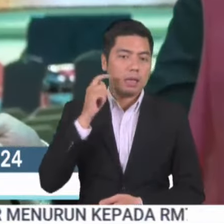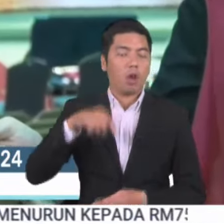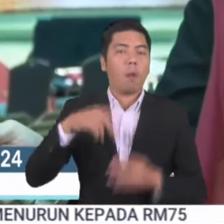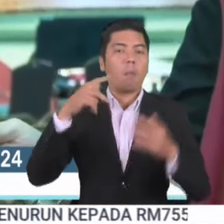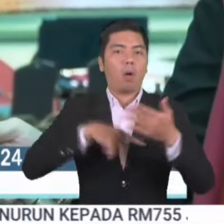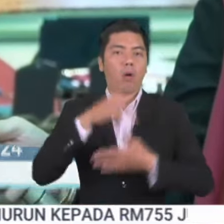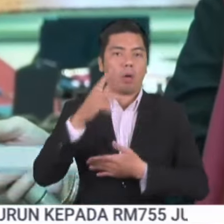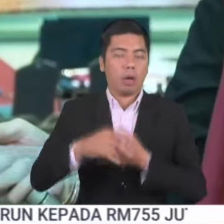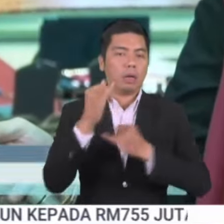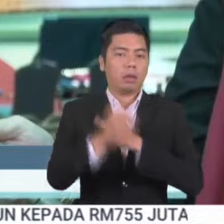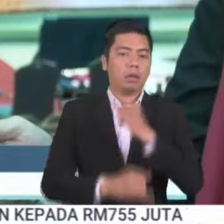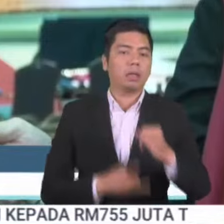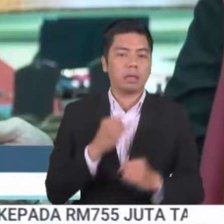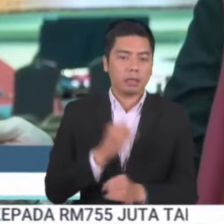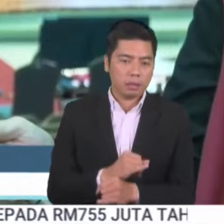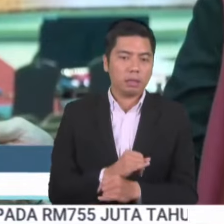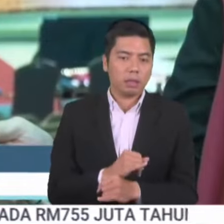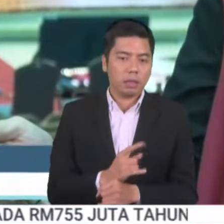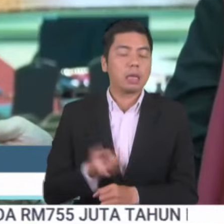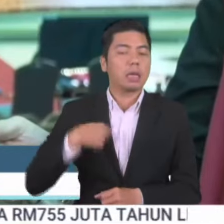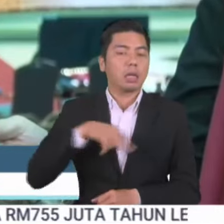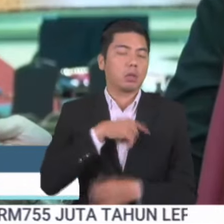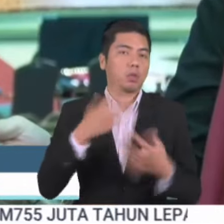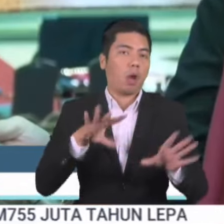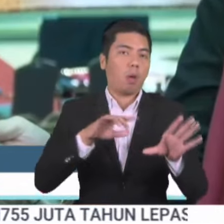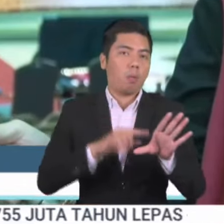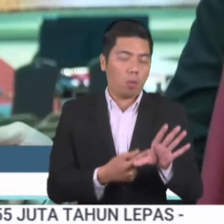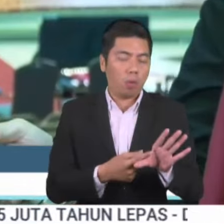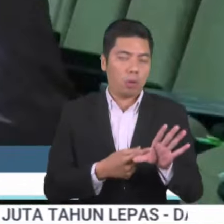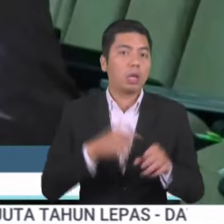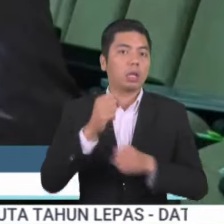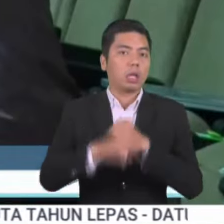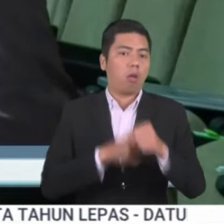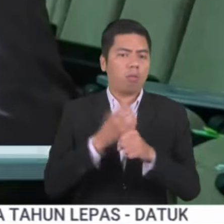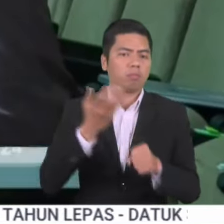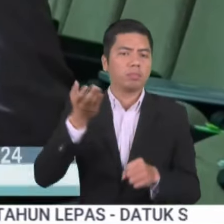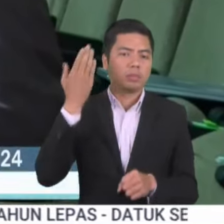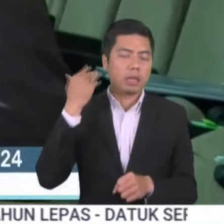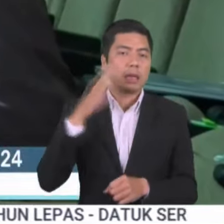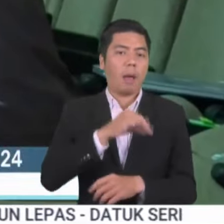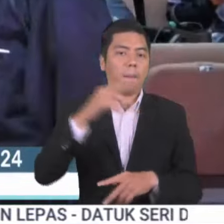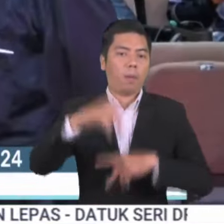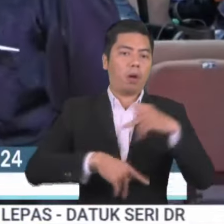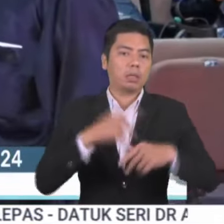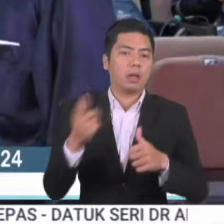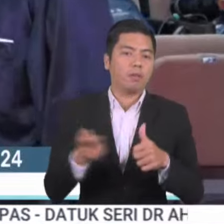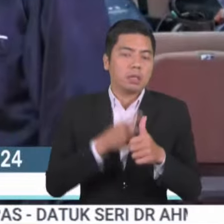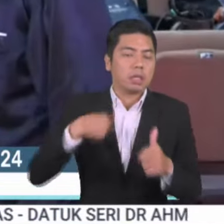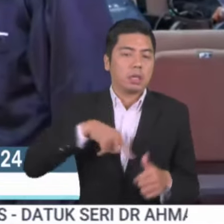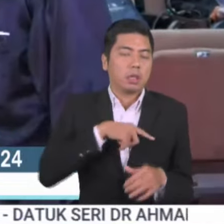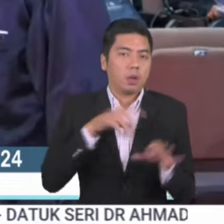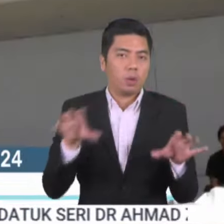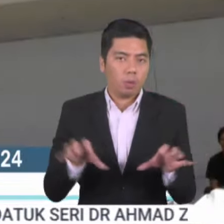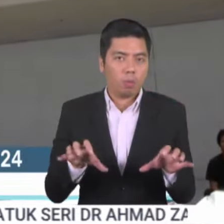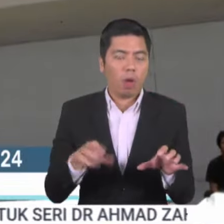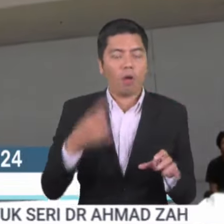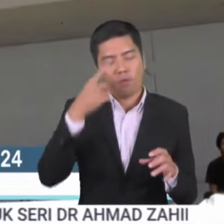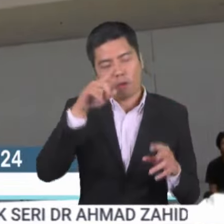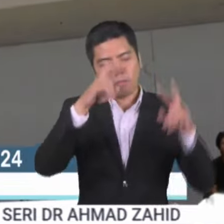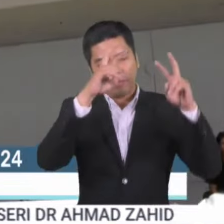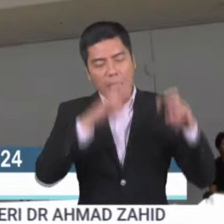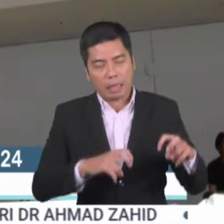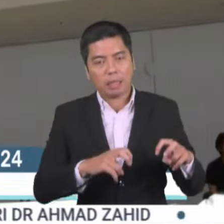program antarabangsa, persiapannya kita telah mulakan seawal tahun yang lepas lagi. Dan antara proses pertama yang kita buat ialah proses saringan, yang mana